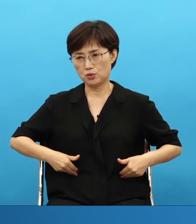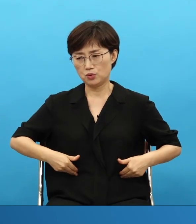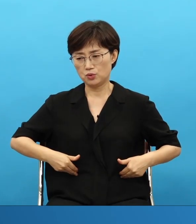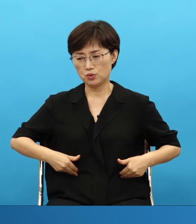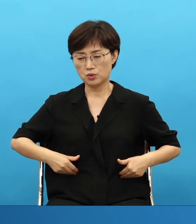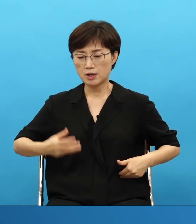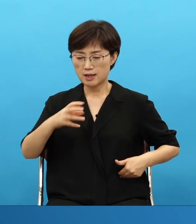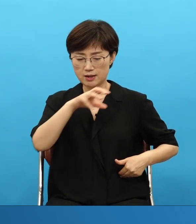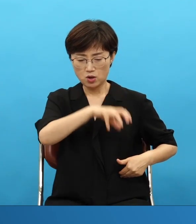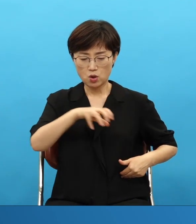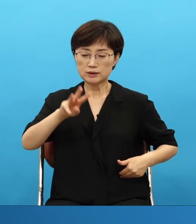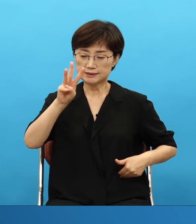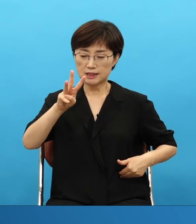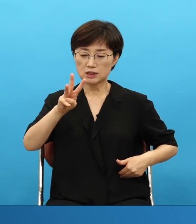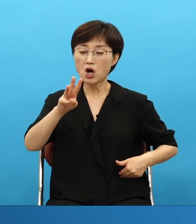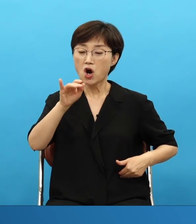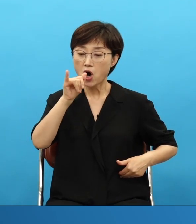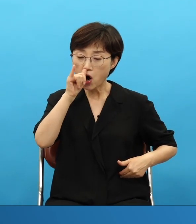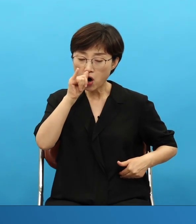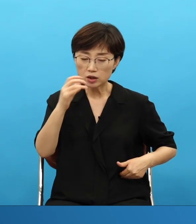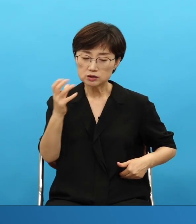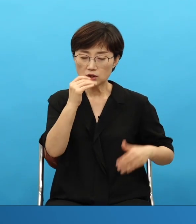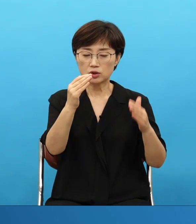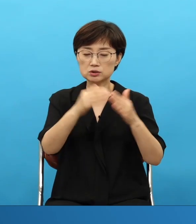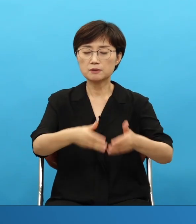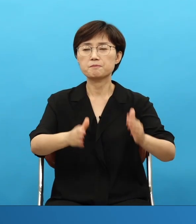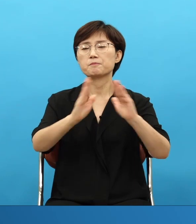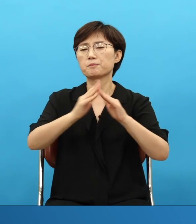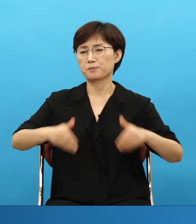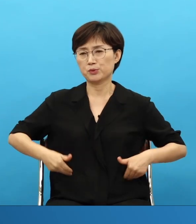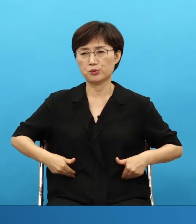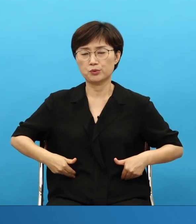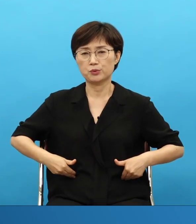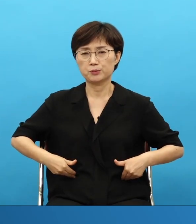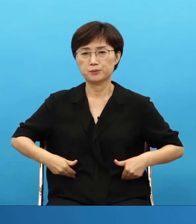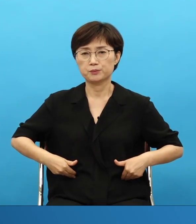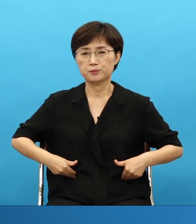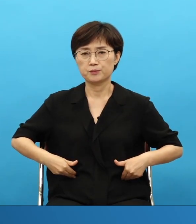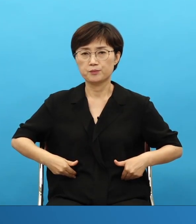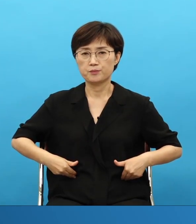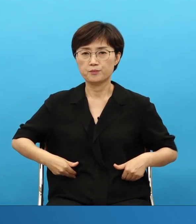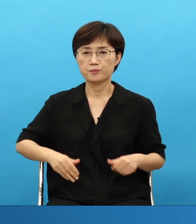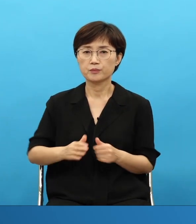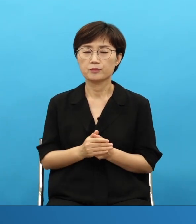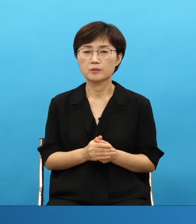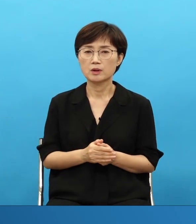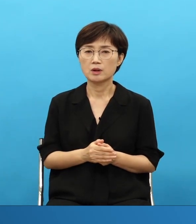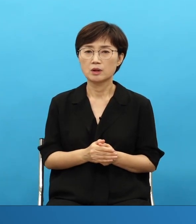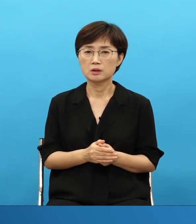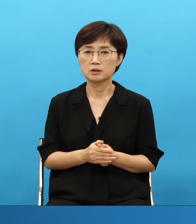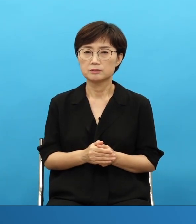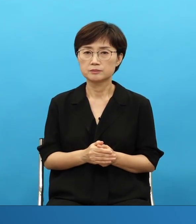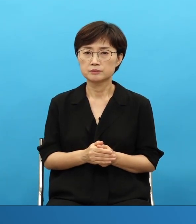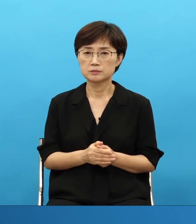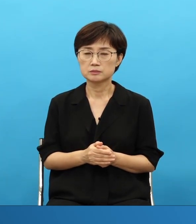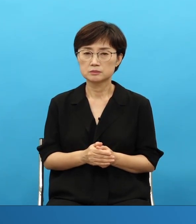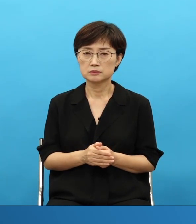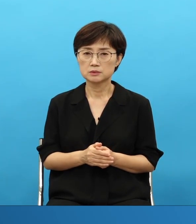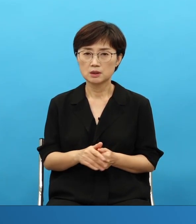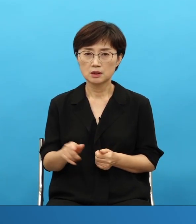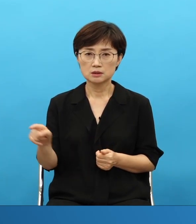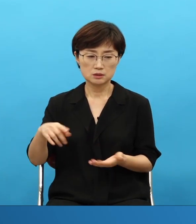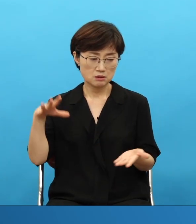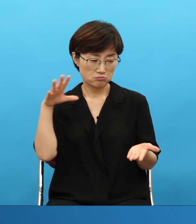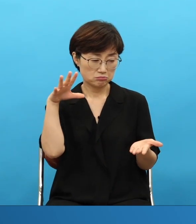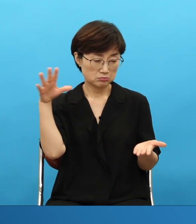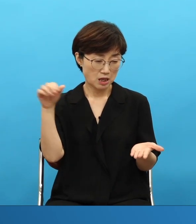so you guys saw in Babylon create the temple to make the 3 courtyards. 바벨론까지 와서 237 나라 있는 거 봤지?